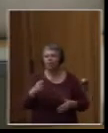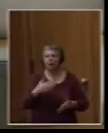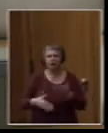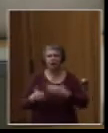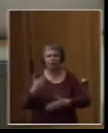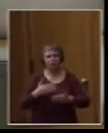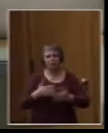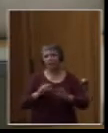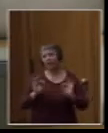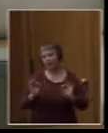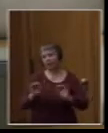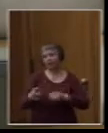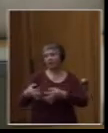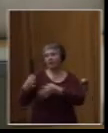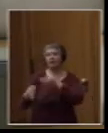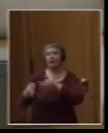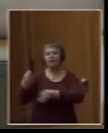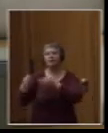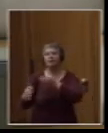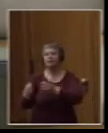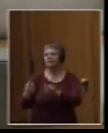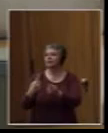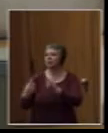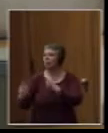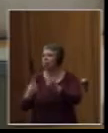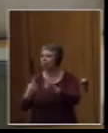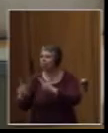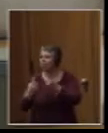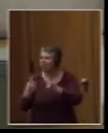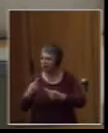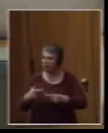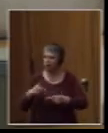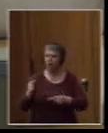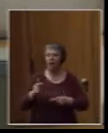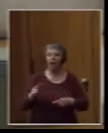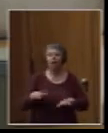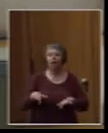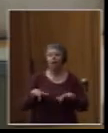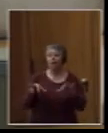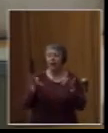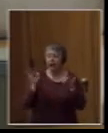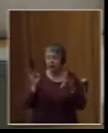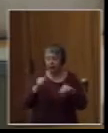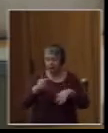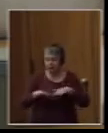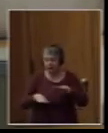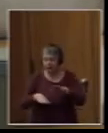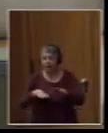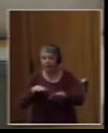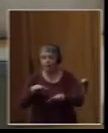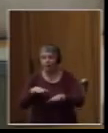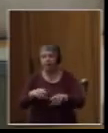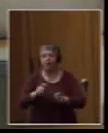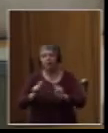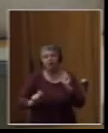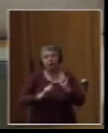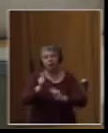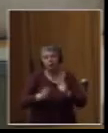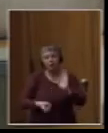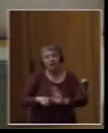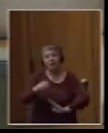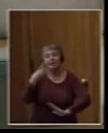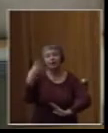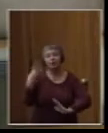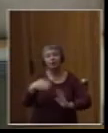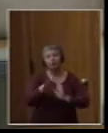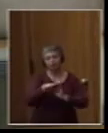με το κοινό θα αποτελέσει πρόκριμα για την ανάπτυξη νέων στρατηγικών και να πω και εγώ και να υιοθετήσω την άποψη επιτέλους